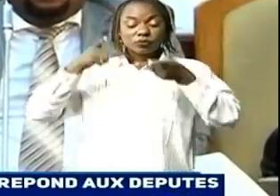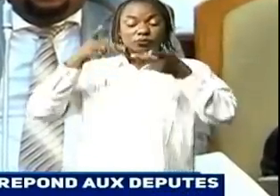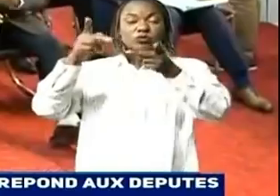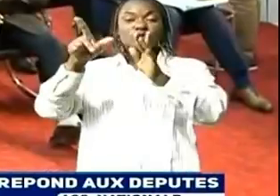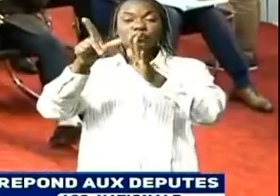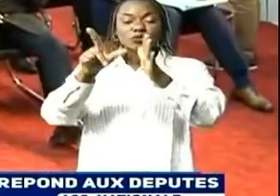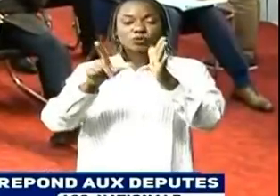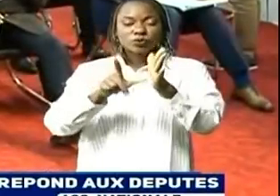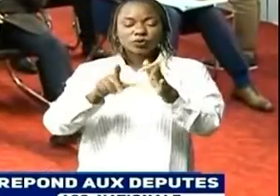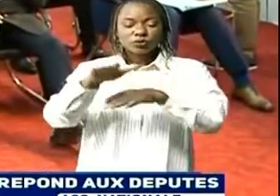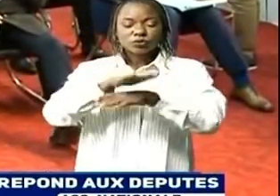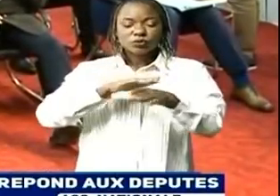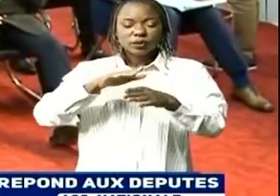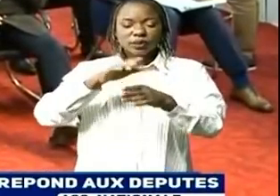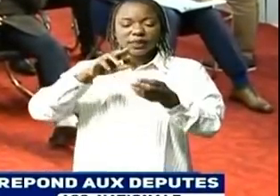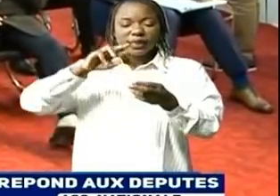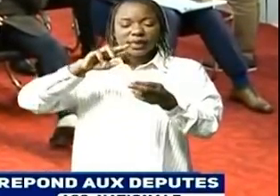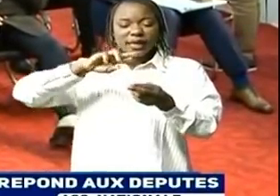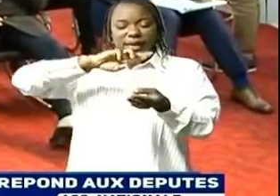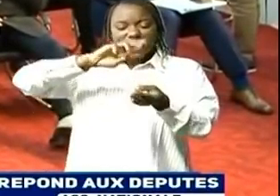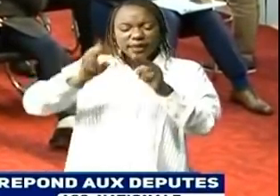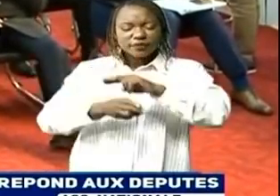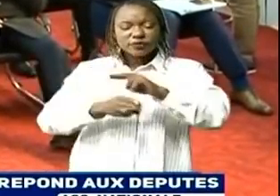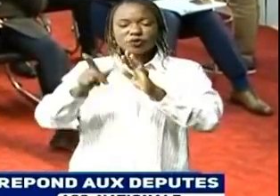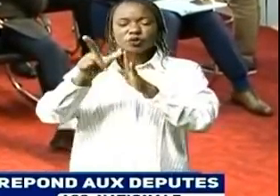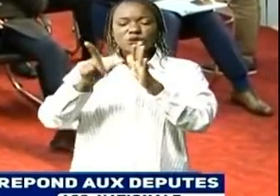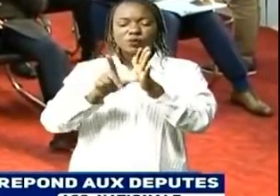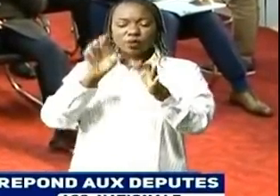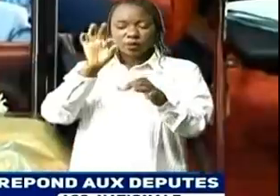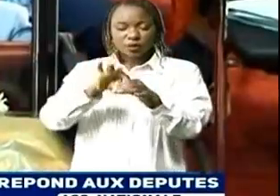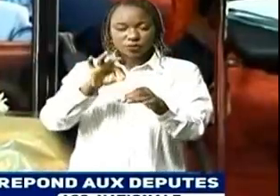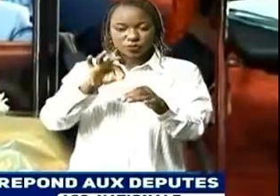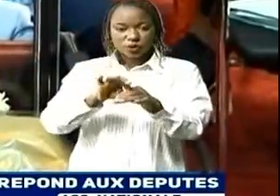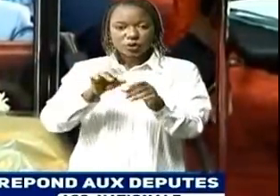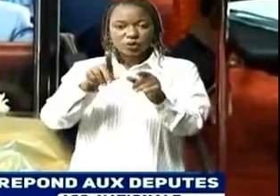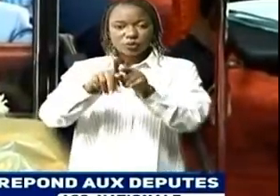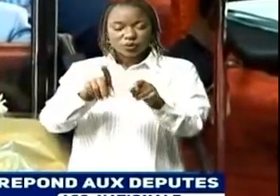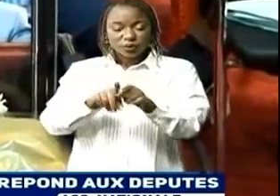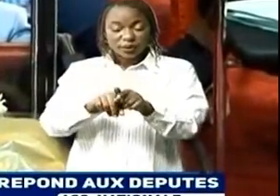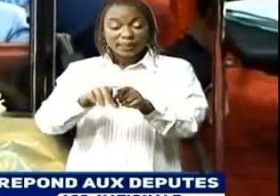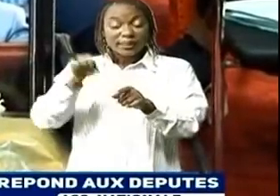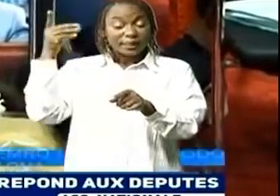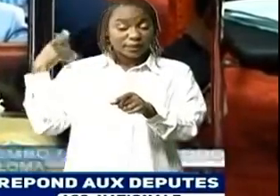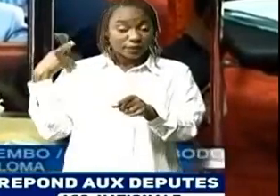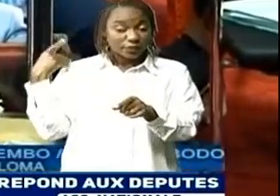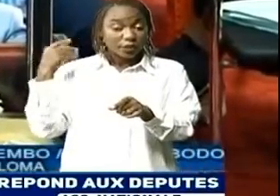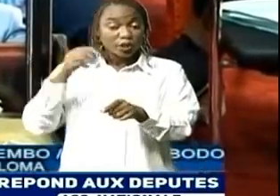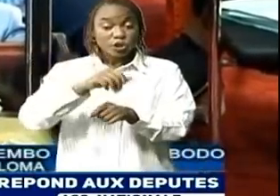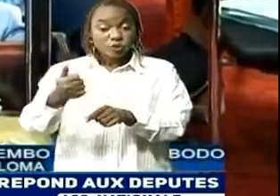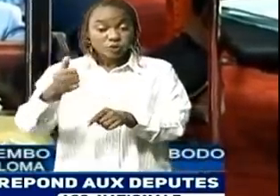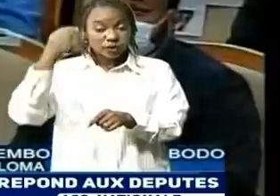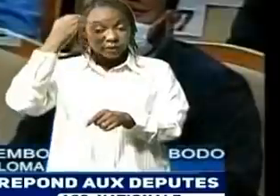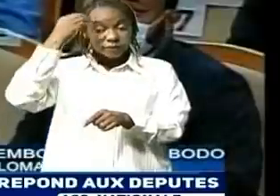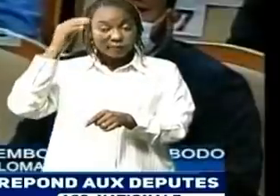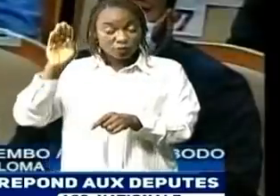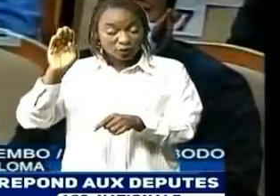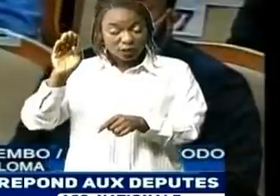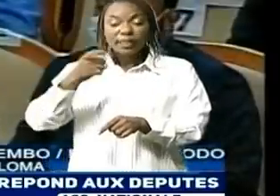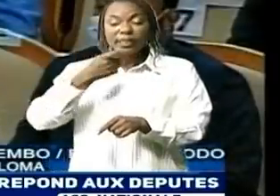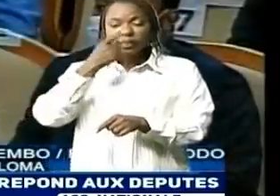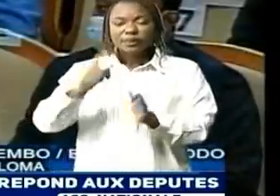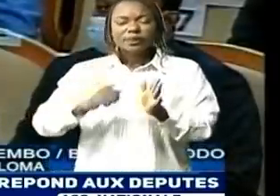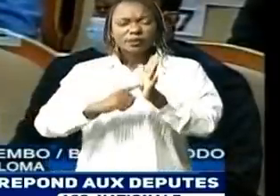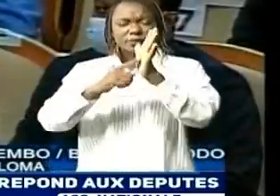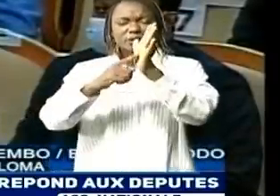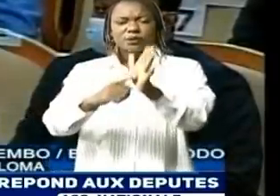loi sur la révision de la loi électorale figurait l'élu de la ville de Mbandaka, Thomas Lokondo. La représentation nationale a